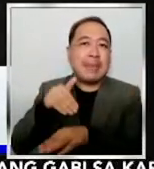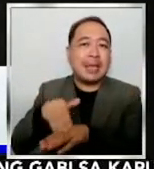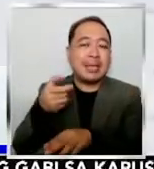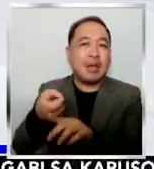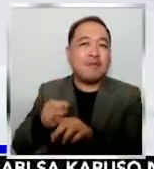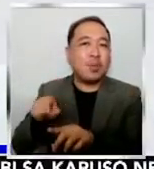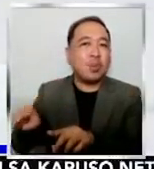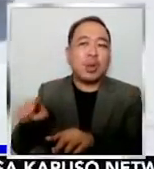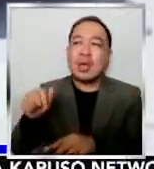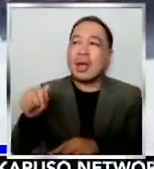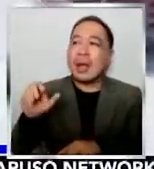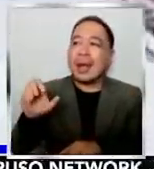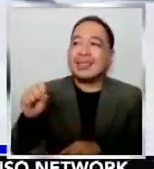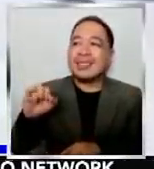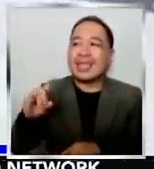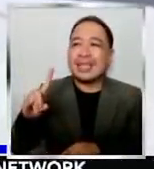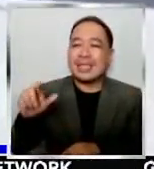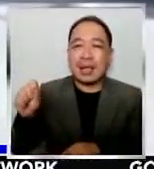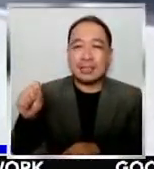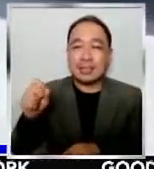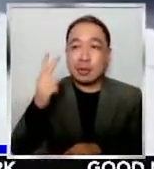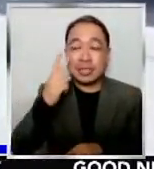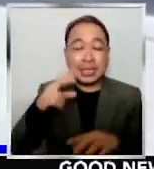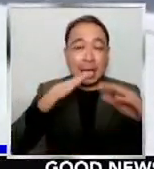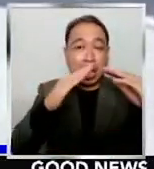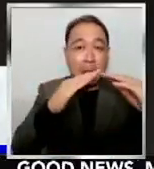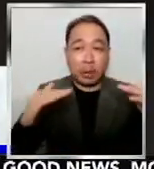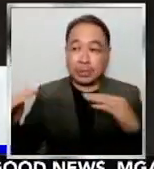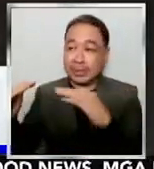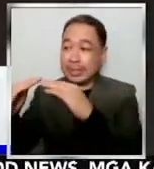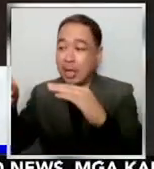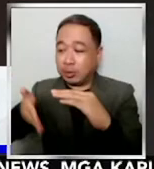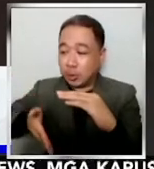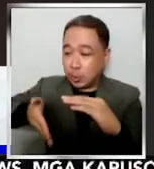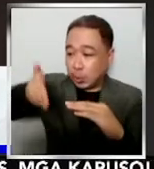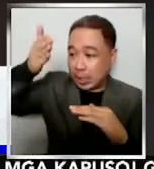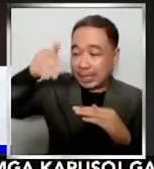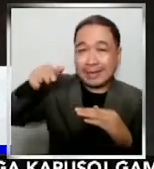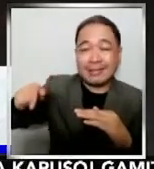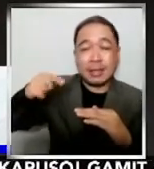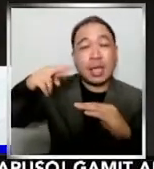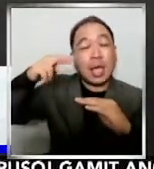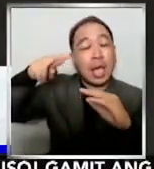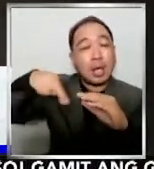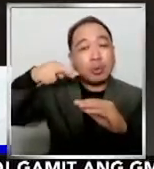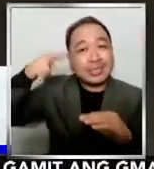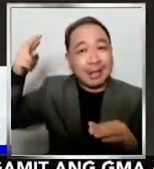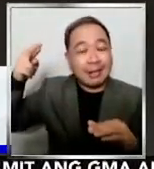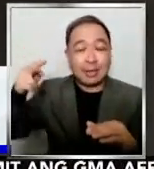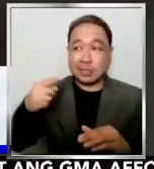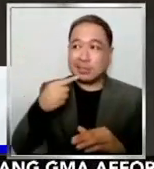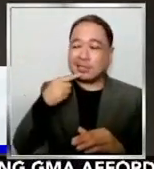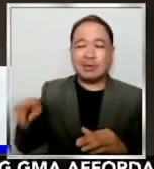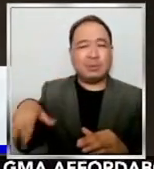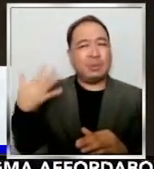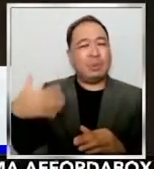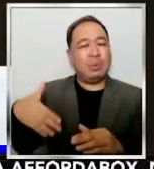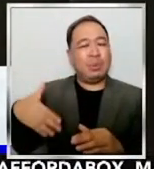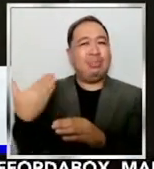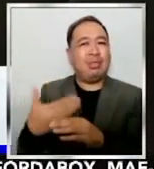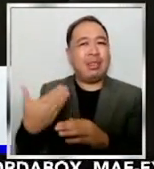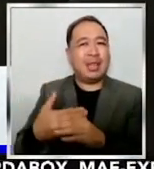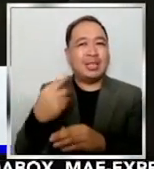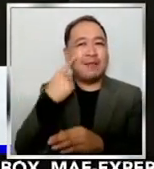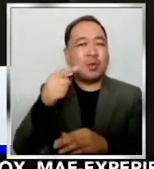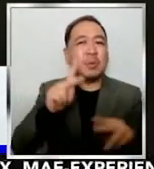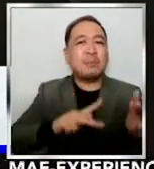Acebias. Pader lang ang pagitan ng kanilang mga bahay sa Rodriguez Rizal. At sabi ni Corilla, malaking perwisyo raw ito para sa mga residente. Sa